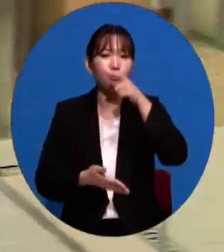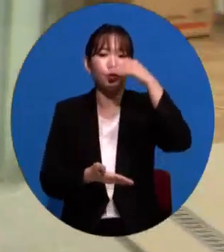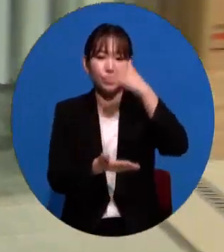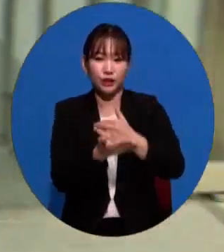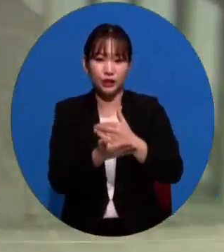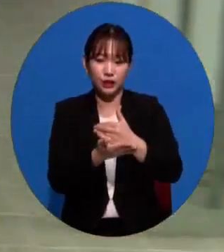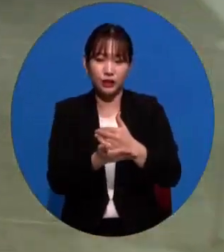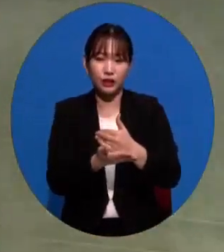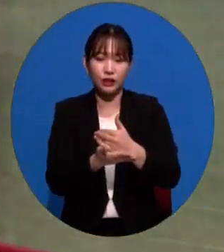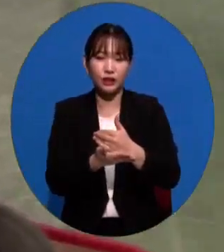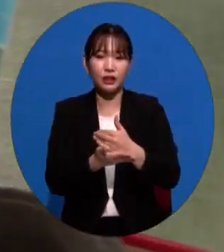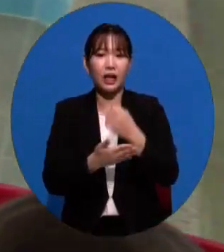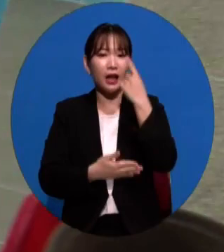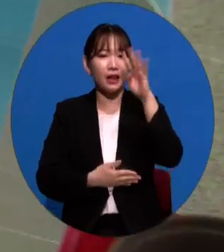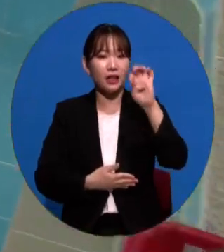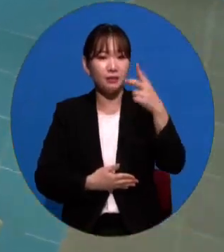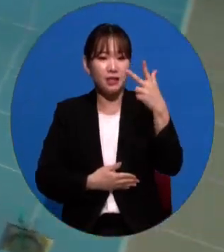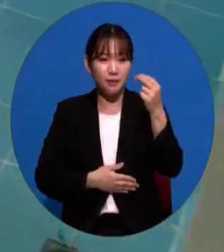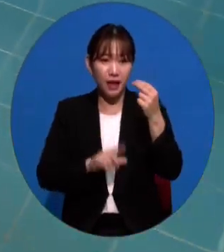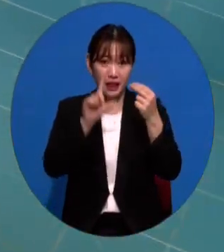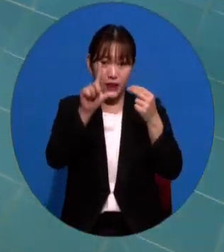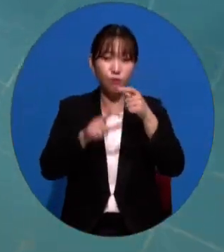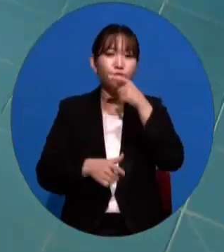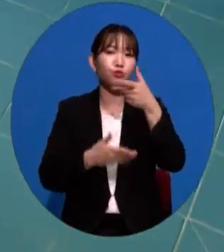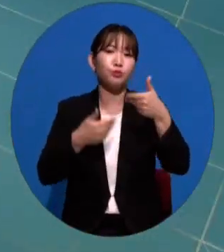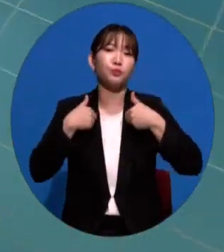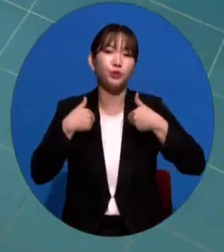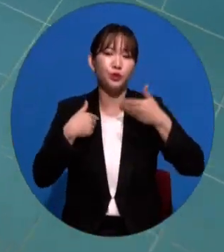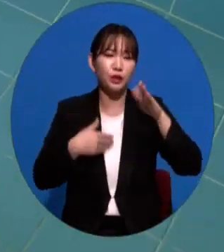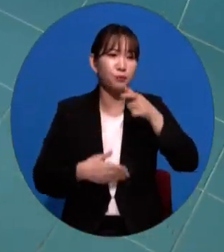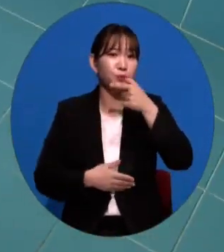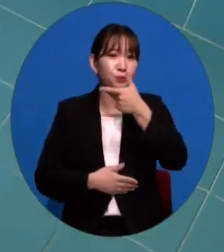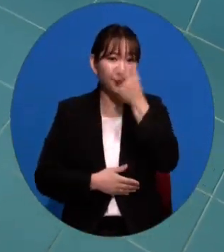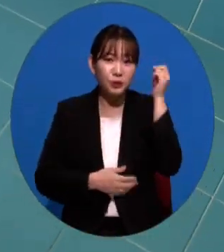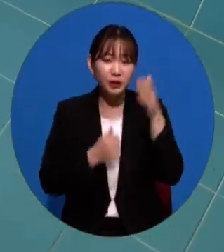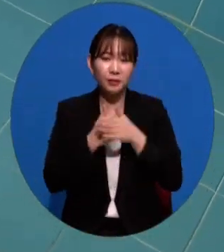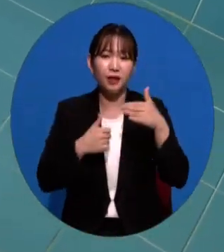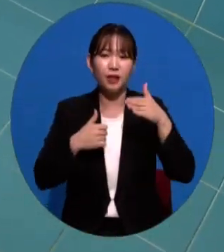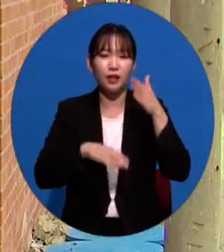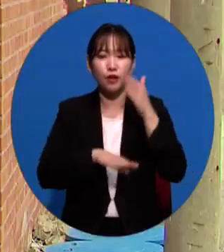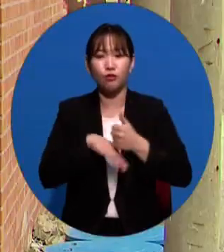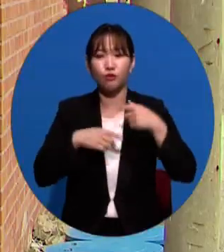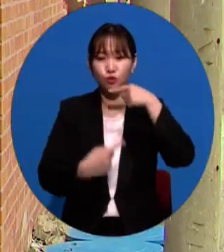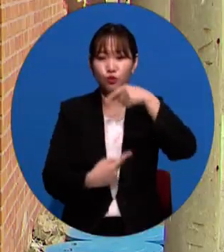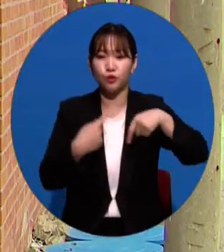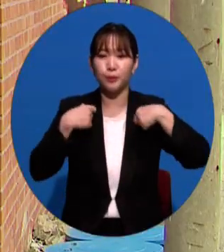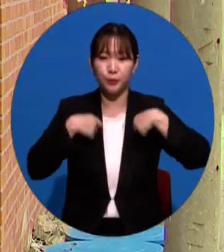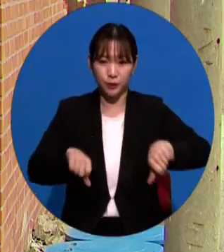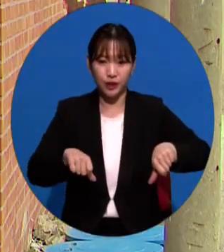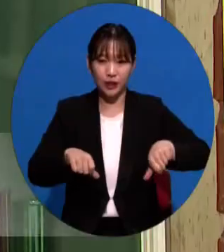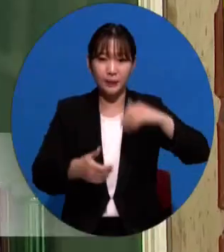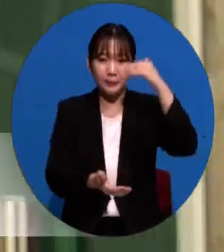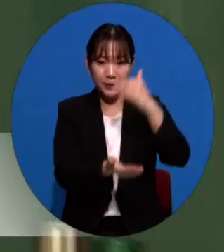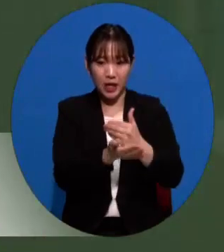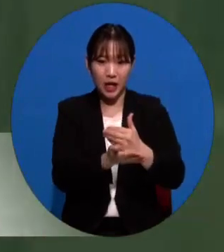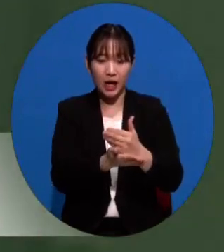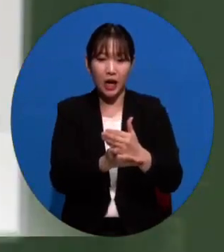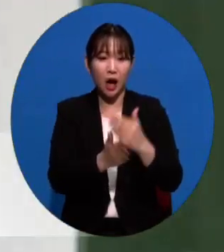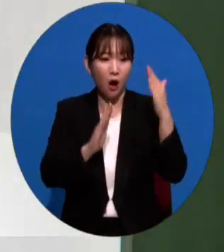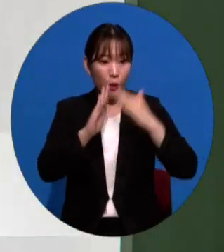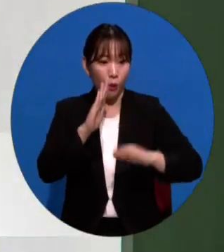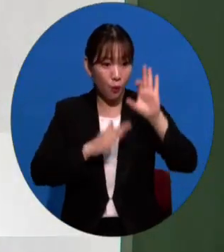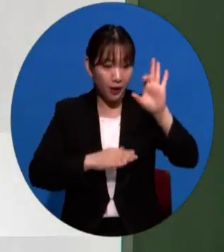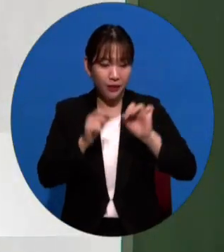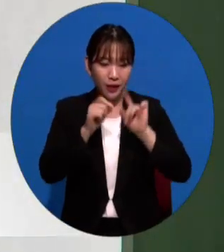달에 47만여 리터의 물이 필요한데 물이 부족하다 보니 결국 운영을 포기했습니다. 섬 공중 화장실도 대부분